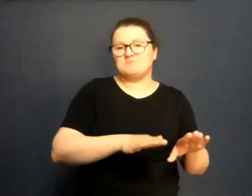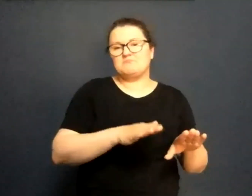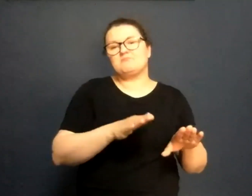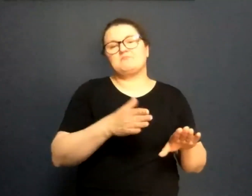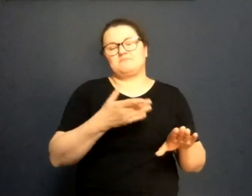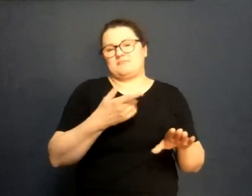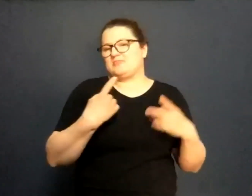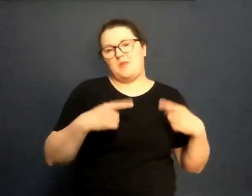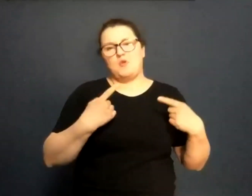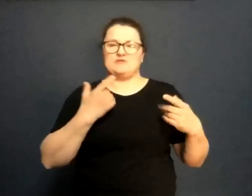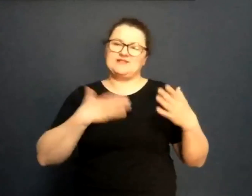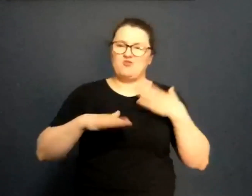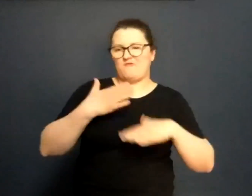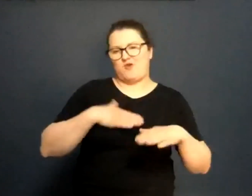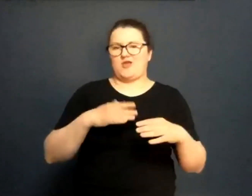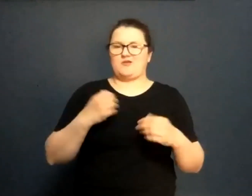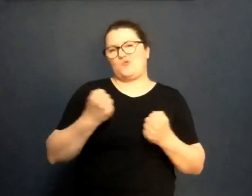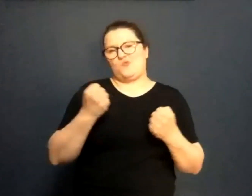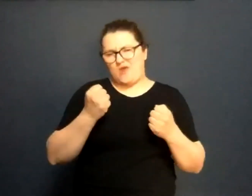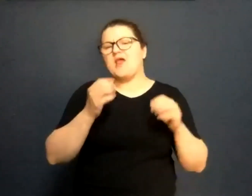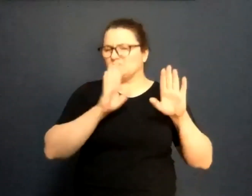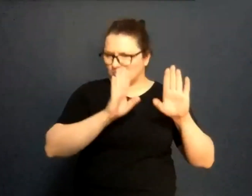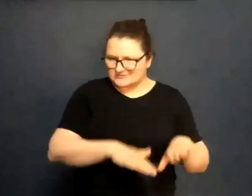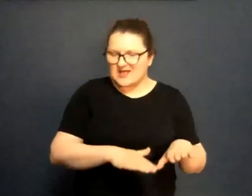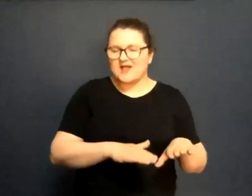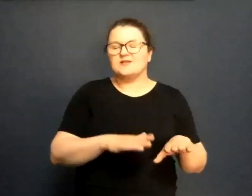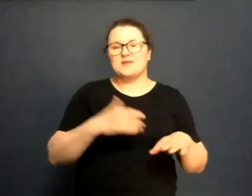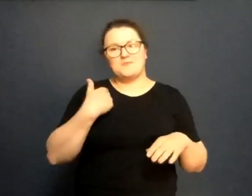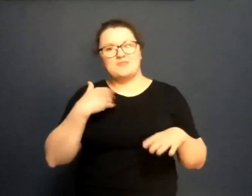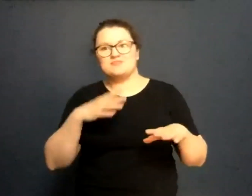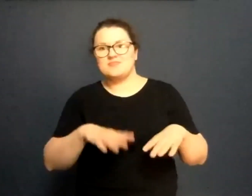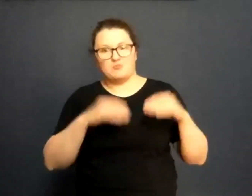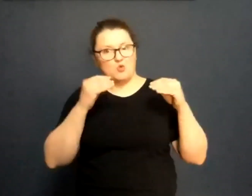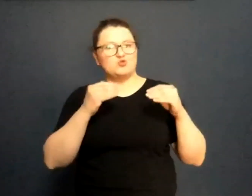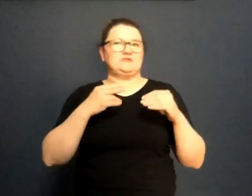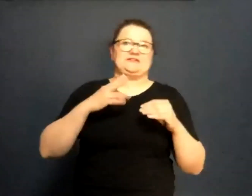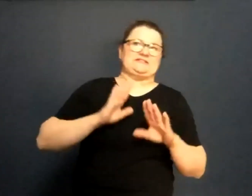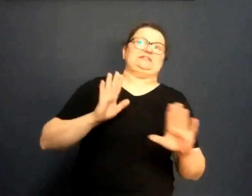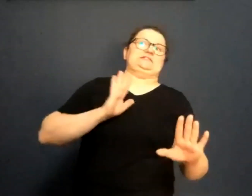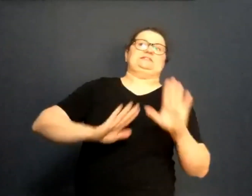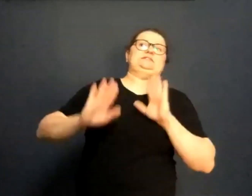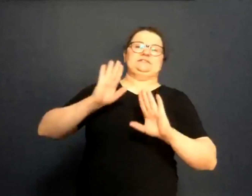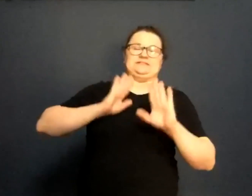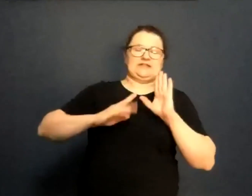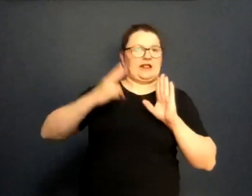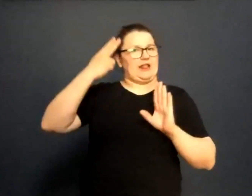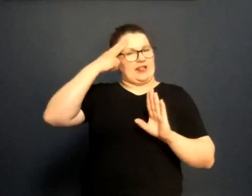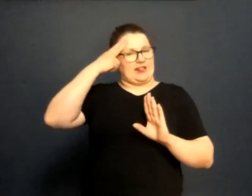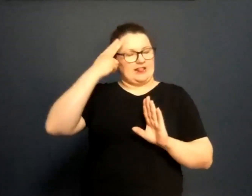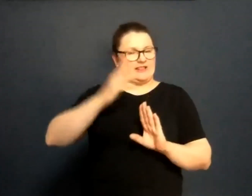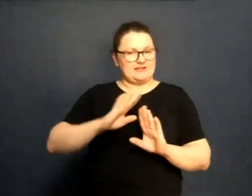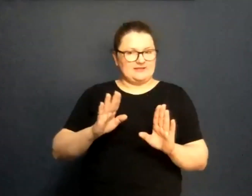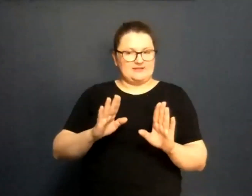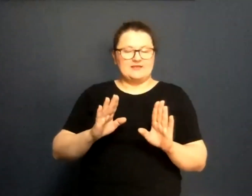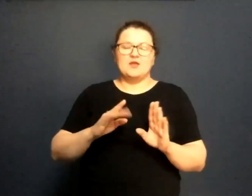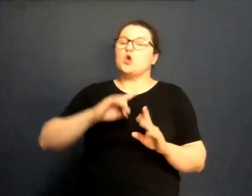zadowoleni z tego faktu i byli na początku bardzo, bardzo uprzedzeni. Nie można oczywiście powiedzieć, że po tej półtorej